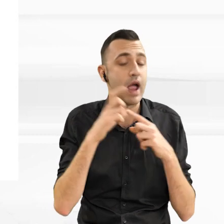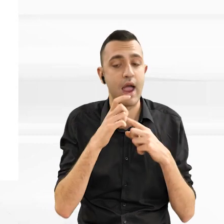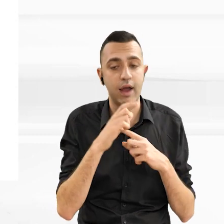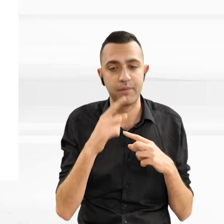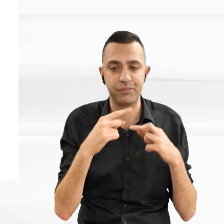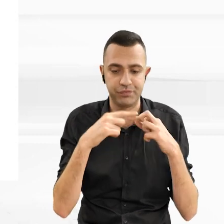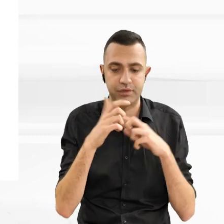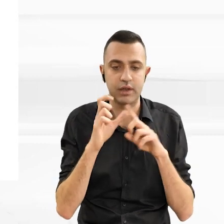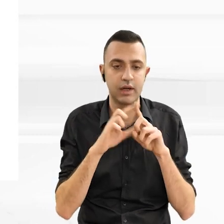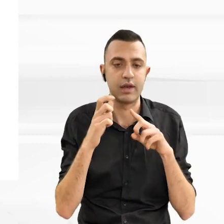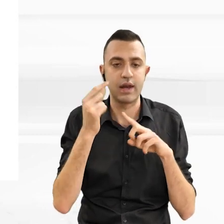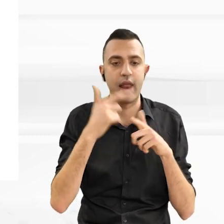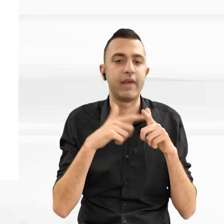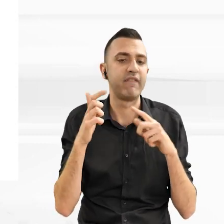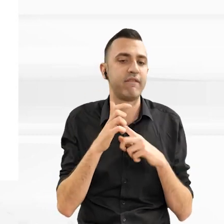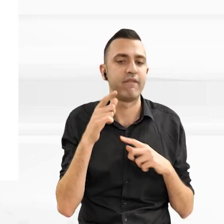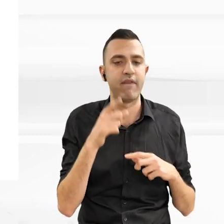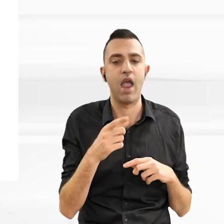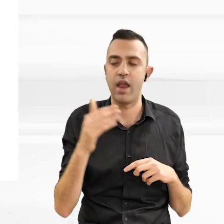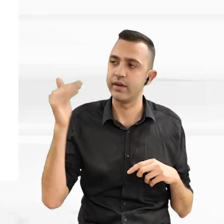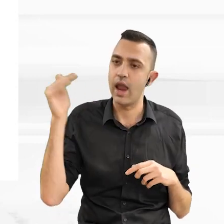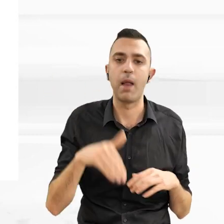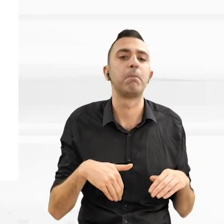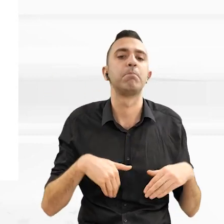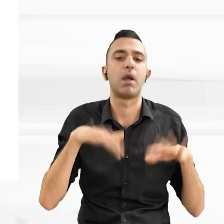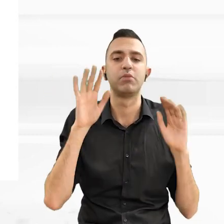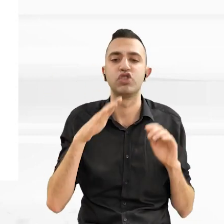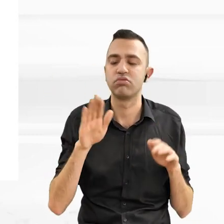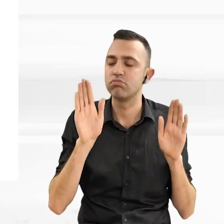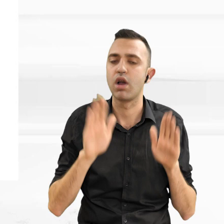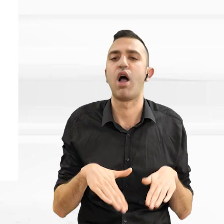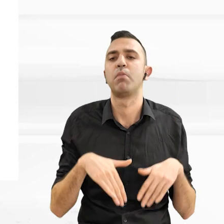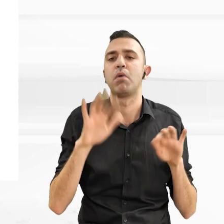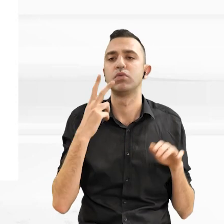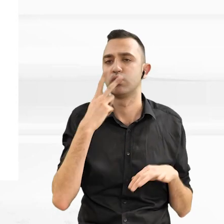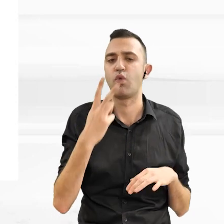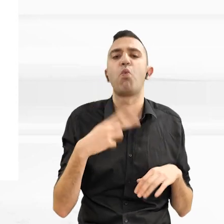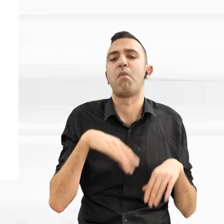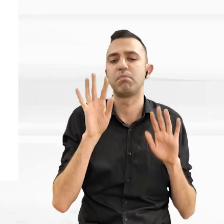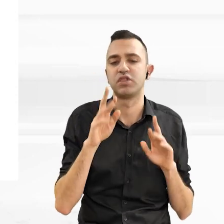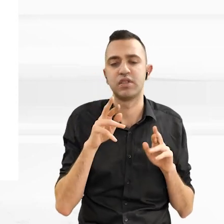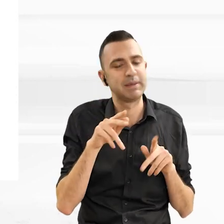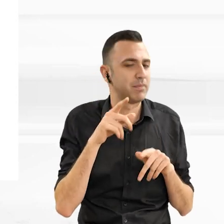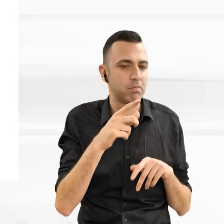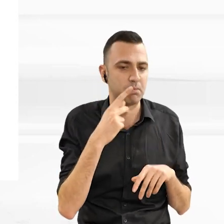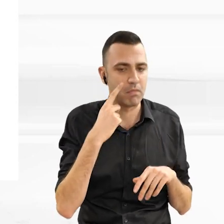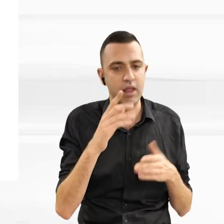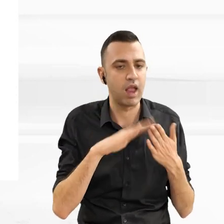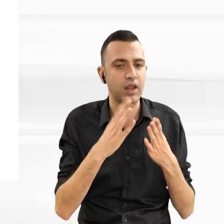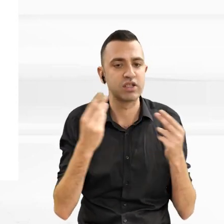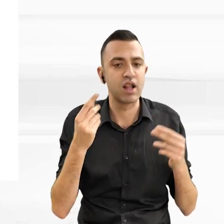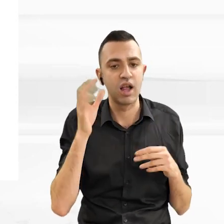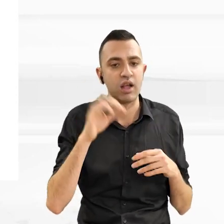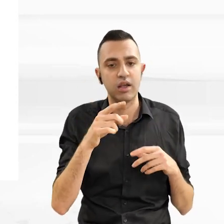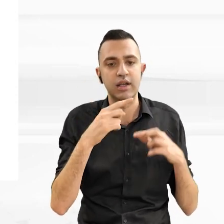seçeneğini redife yer verildiği gelmemiş kalmamış görmemiş Bakın arkadaşlar Buralar redif